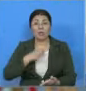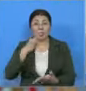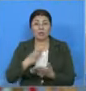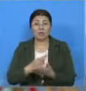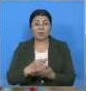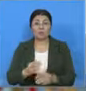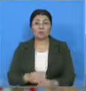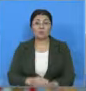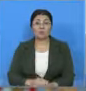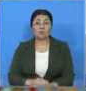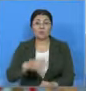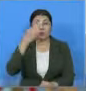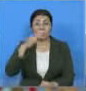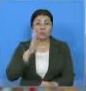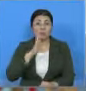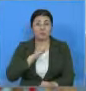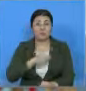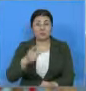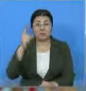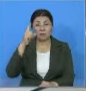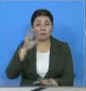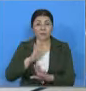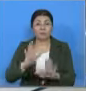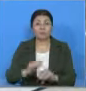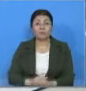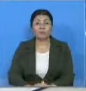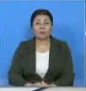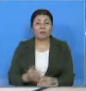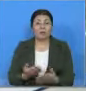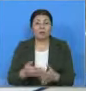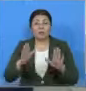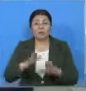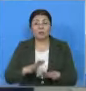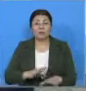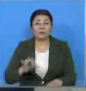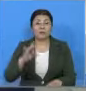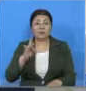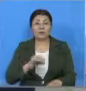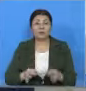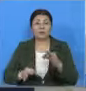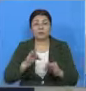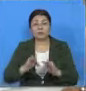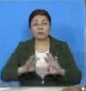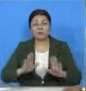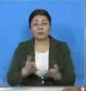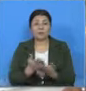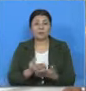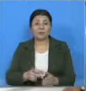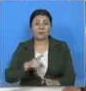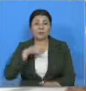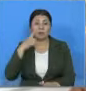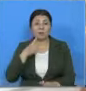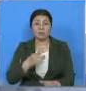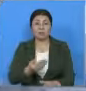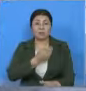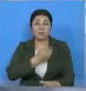естественно, они не понимают этого, родители. И боятся за своих детей. В остальных районах, помимо Иргизского, ситуация стабильная. Молодые люди изъявляют желание служить